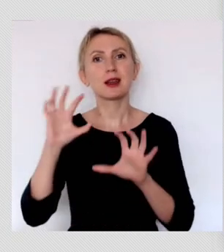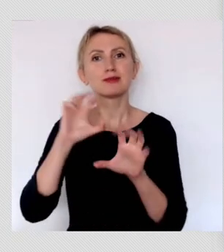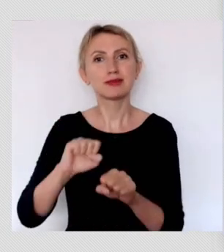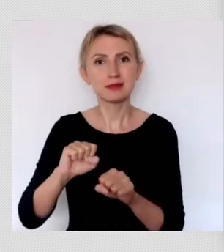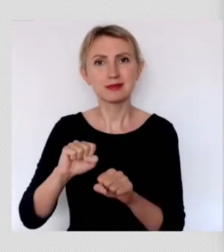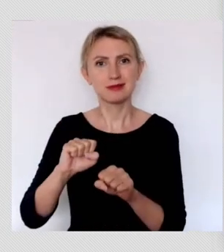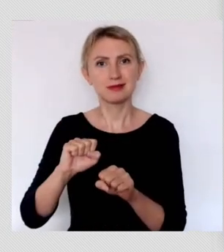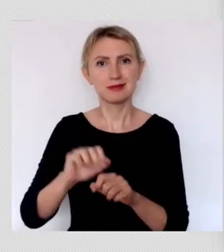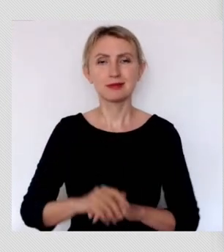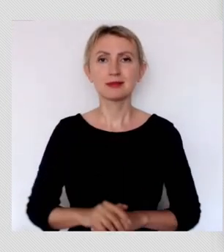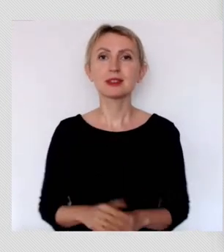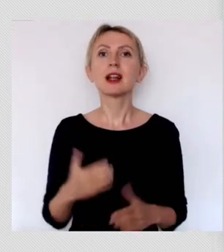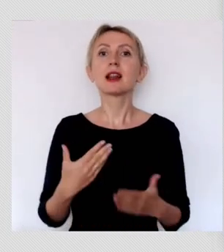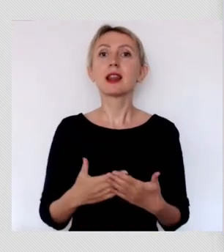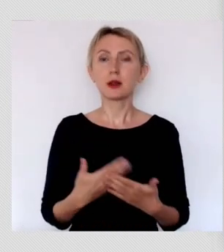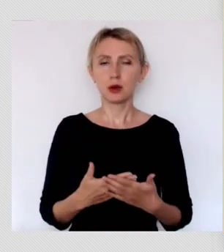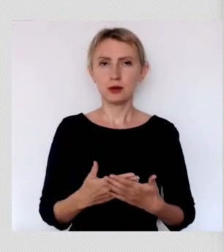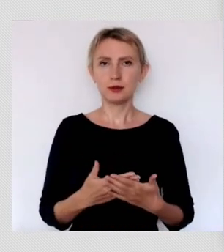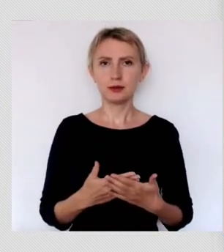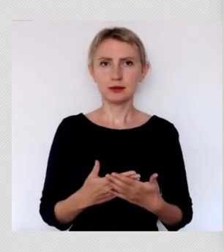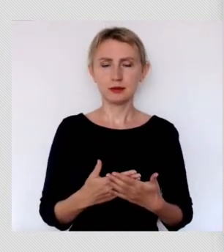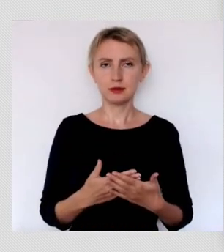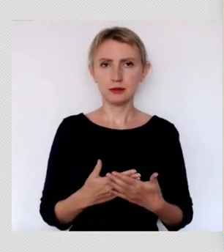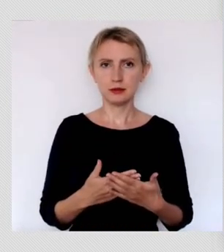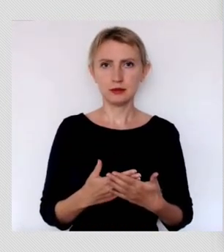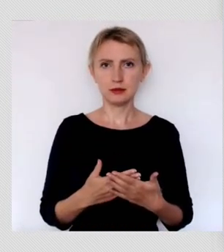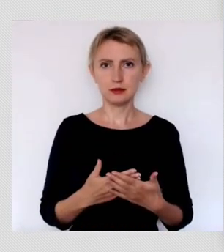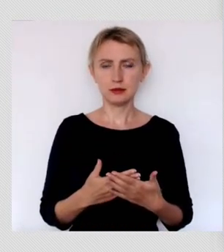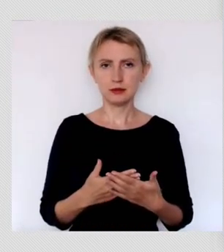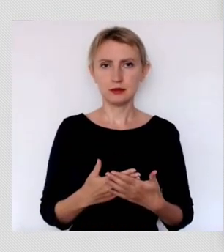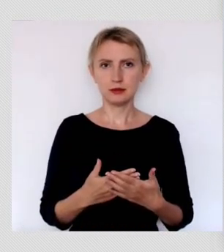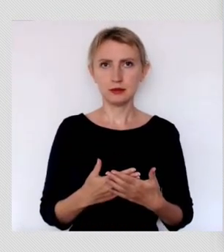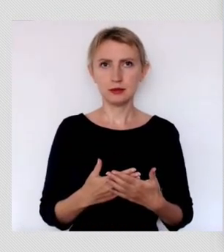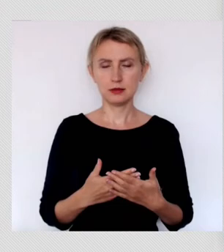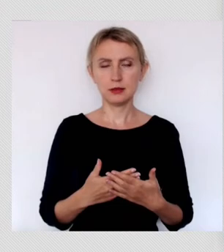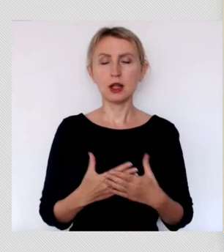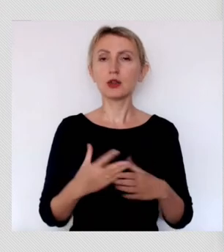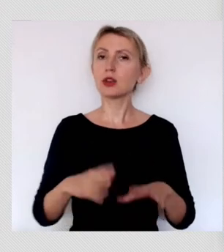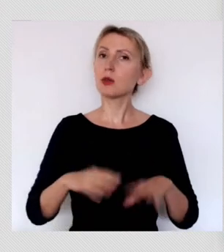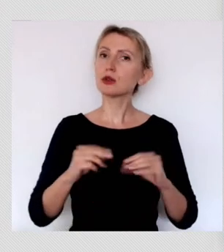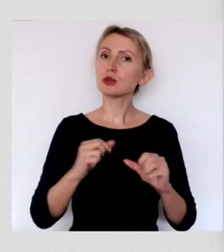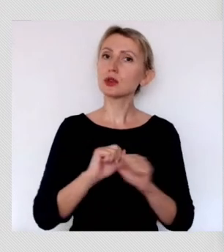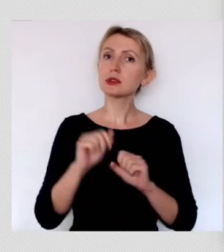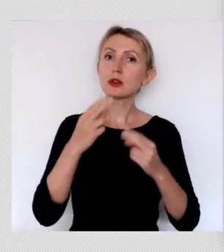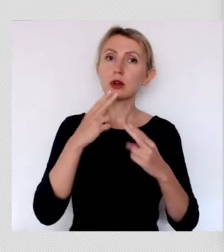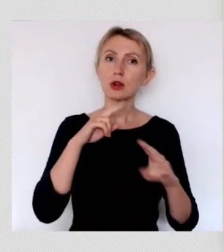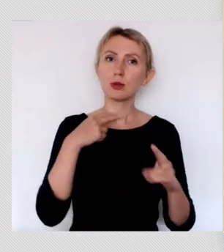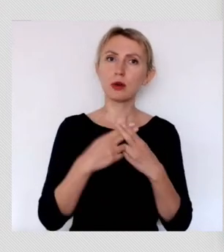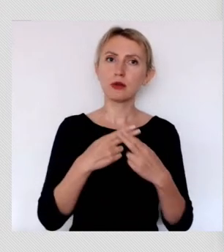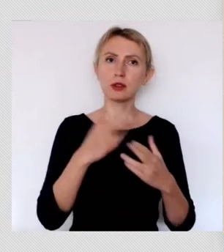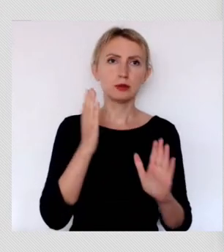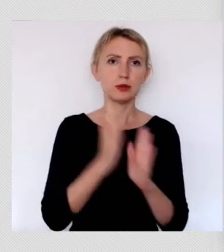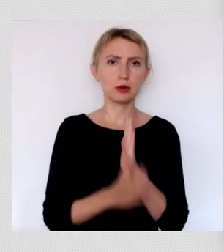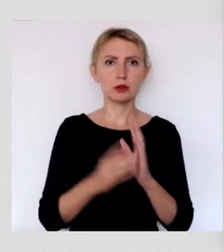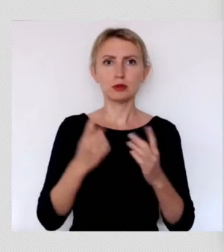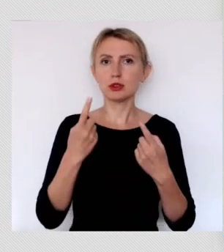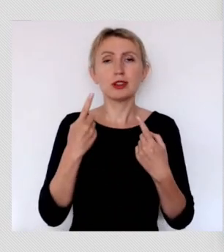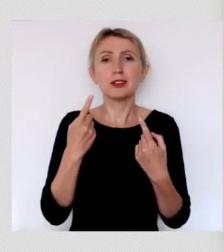zasobów. W związku z czym na wejściu daje nam to odpowiedź prostą, w krótkiej perspektywie nic nie można zrobić. Jedyne, co